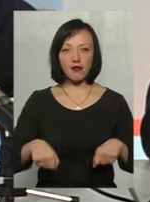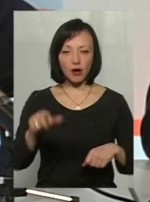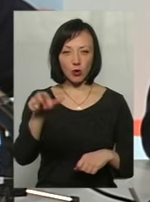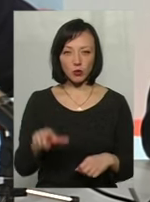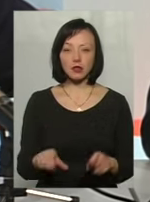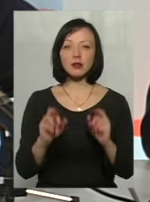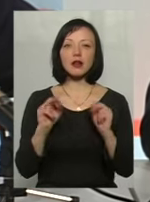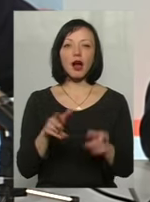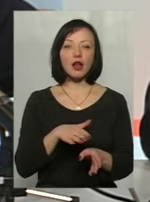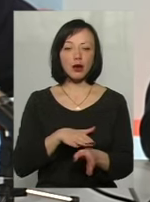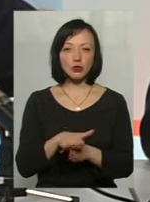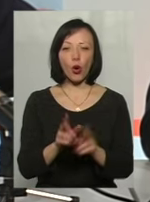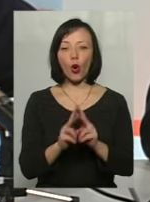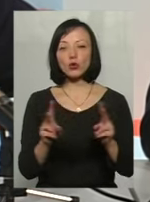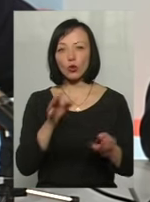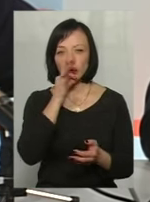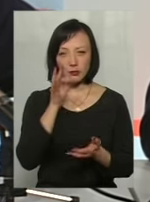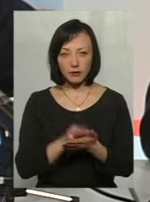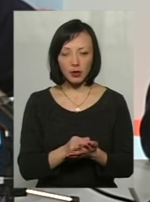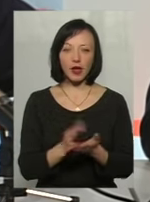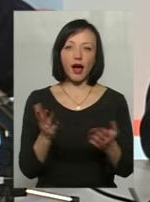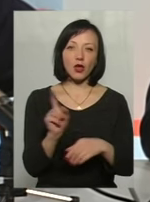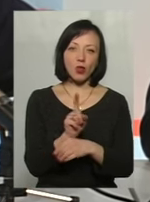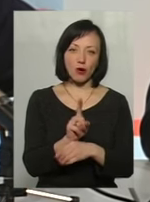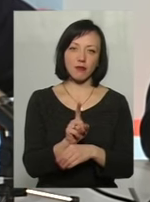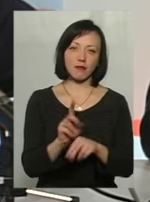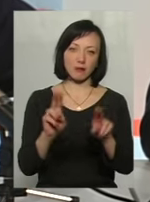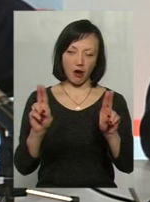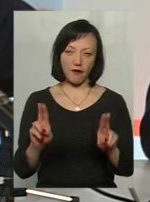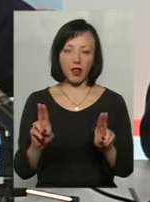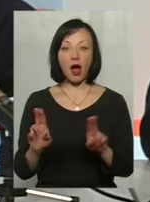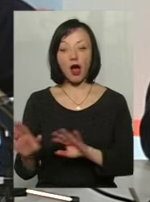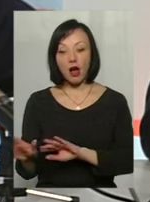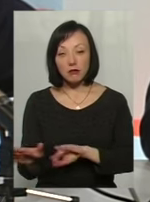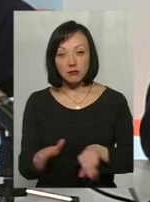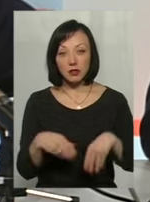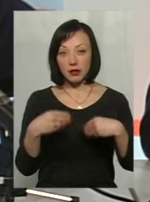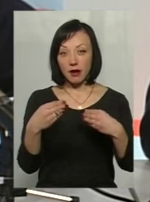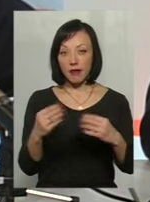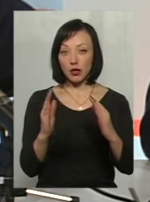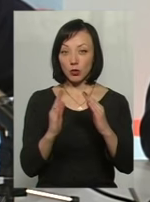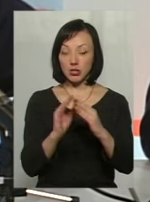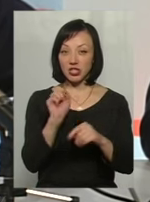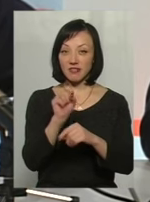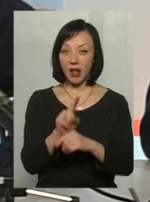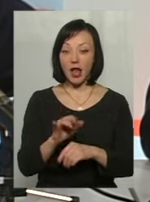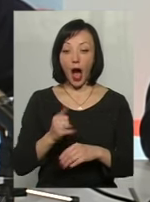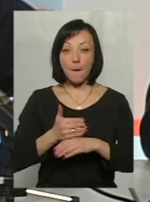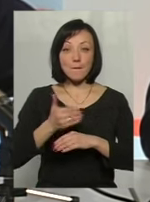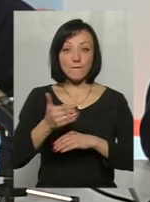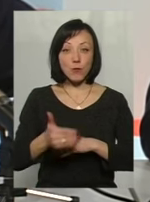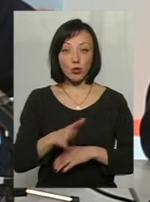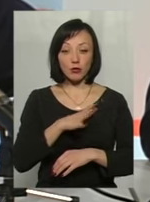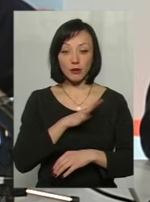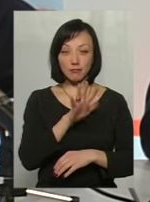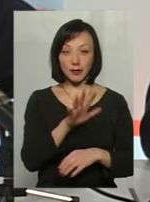вони реалізовуються, хто несе відповідальність, які норми, правила. А потім ми їм давали домашні завдання, а потім у нас були в кожній з цих